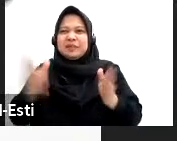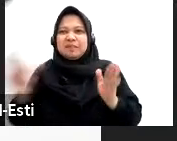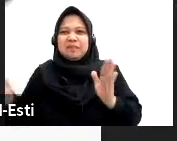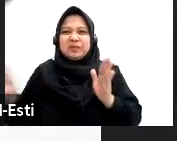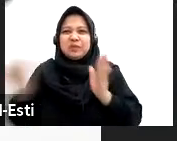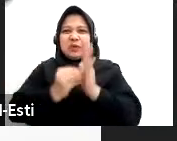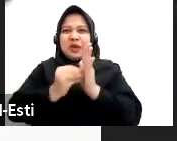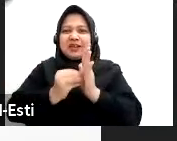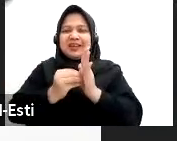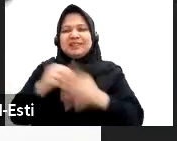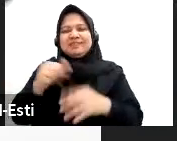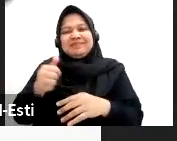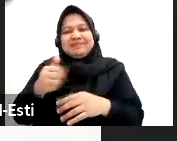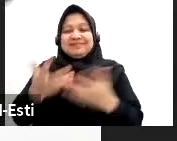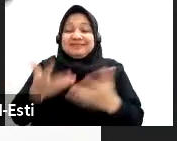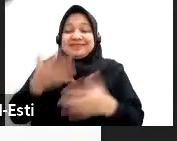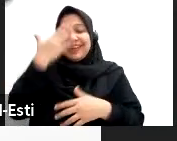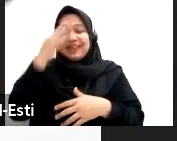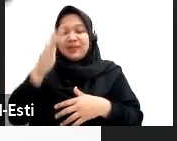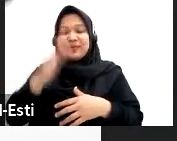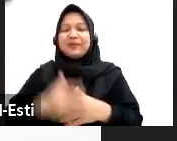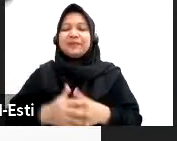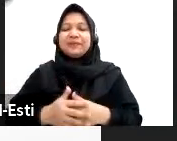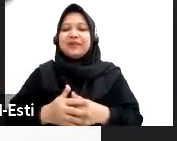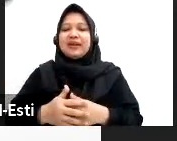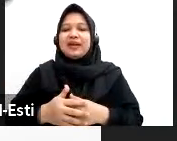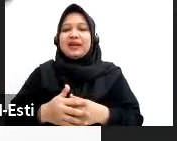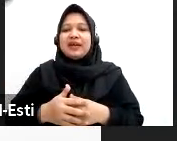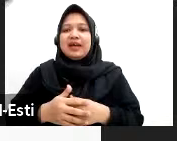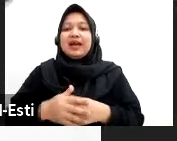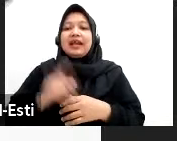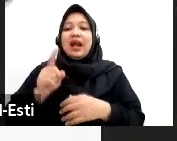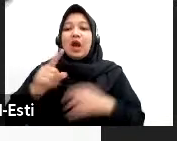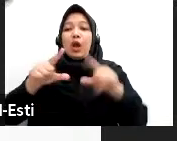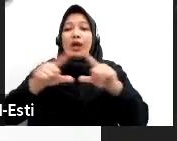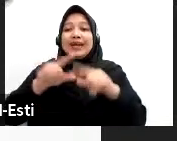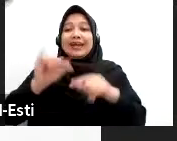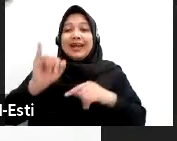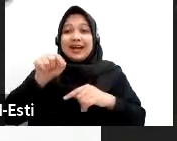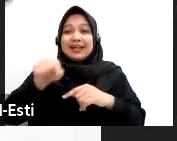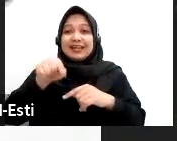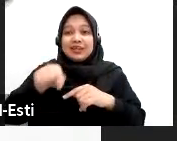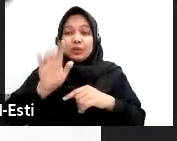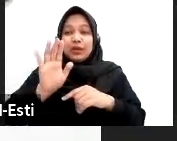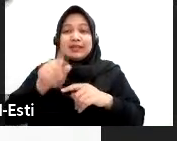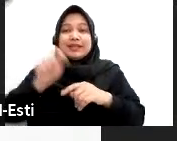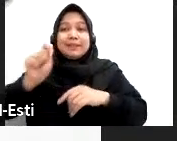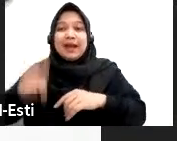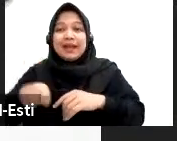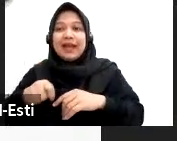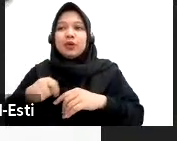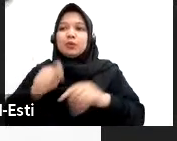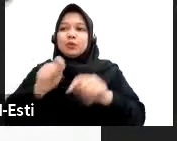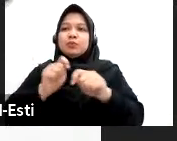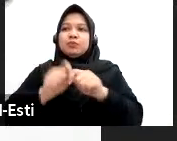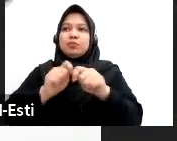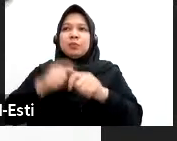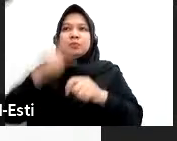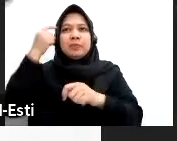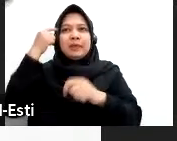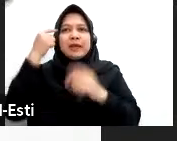arti ficial intelijen ini dibangun untuk dapat menghasilkan suatu putusan terhadap kasus yang terjadi